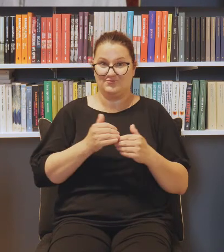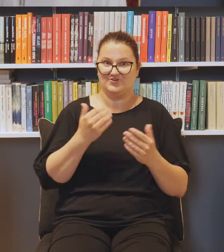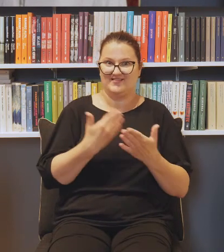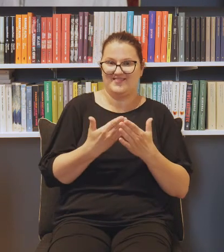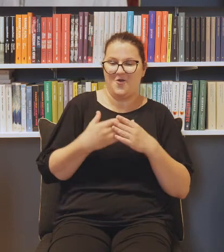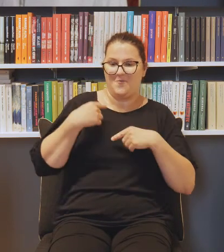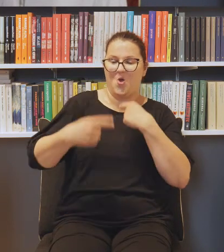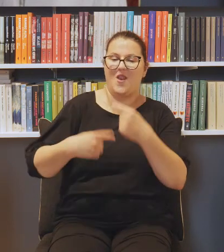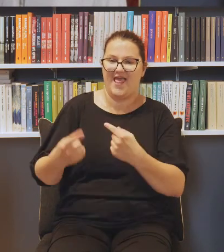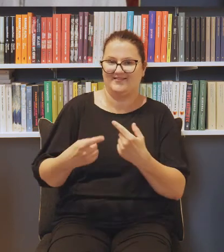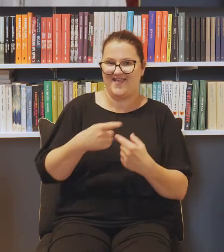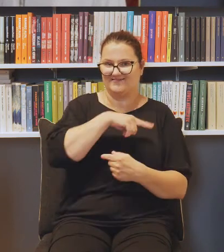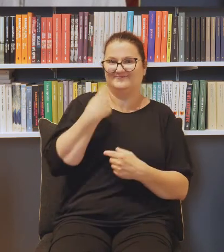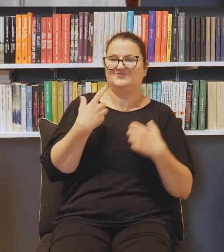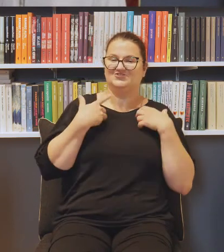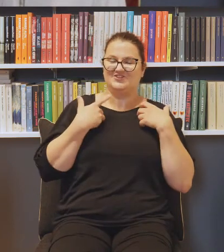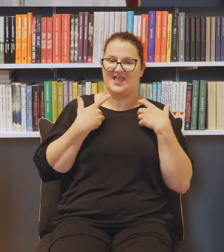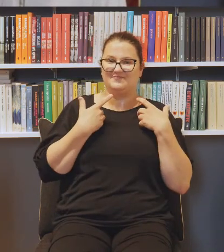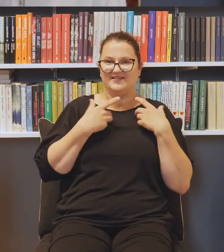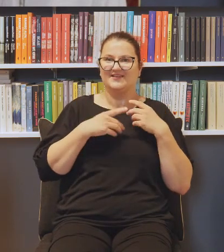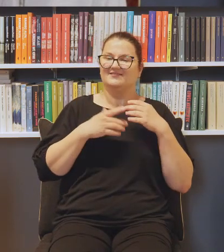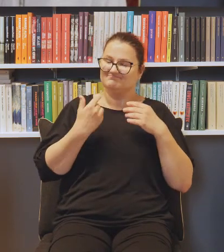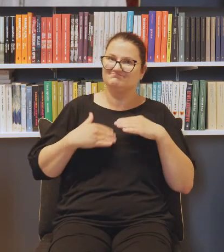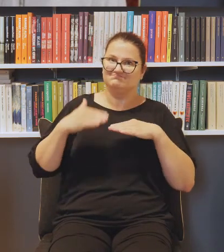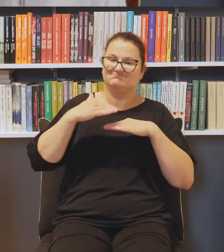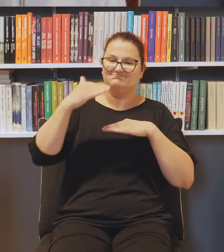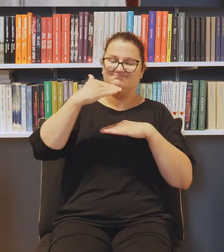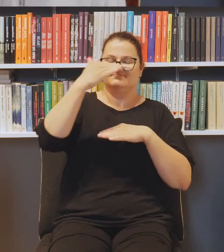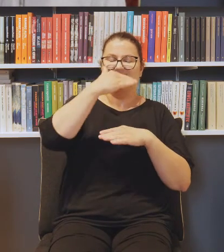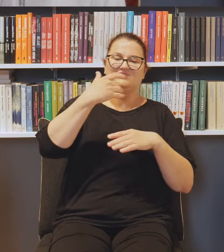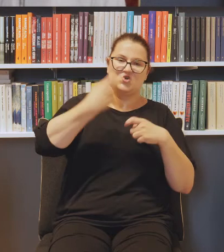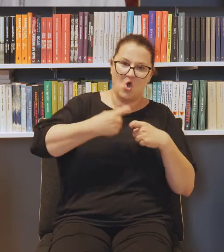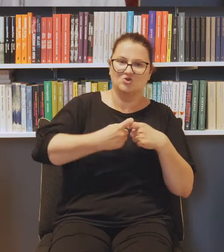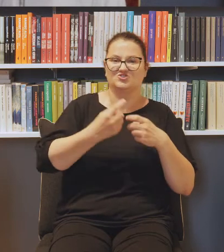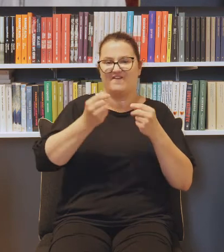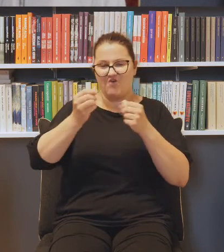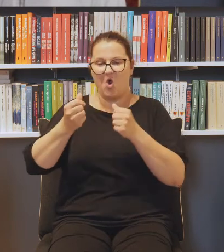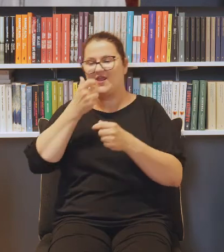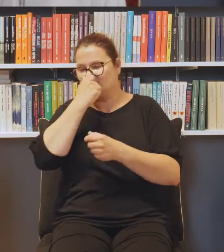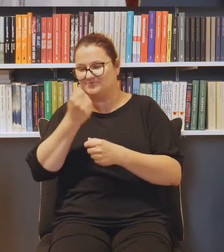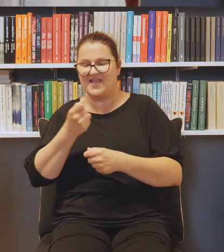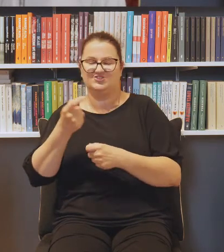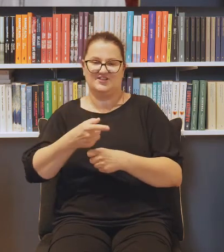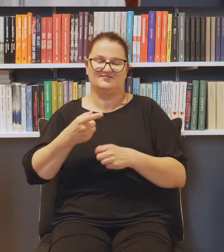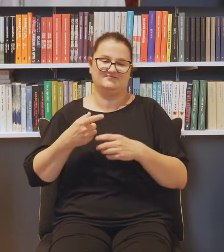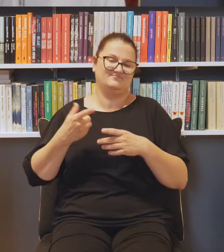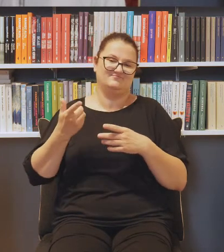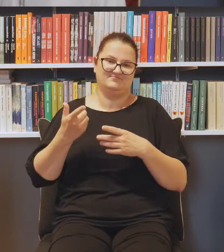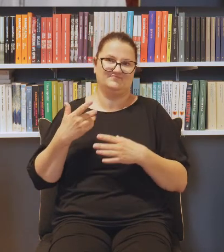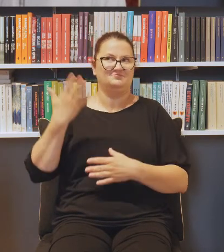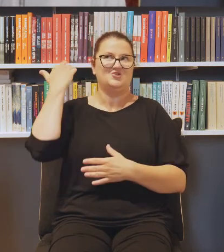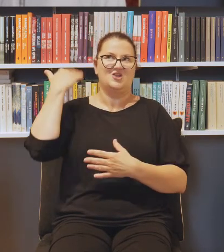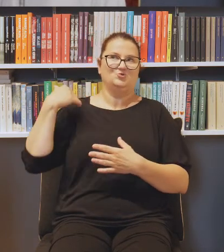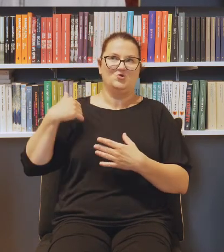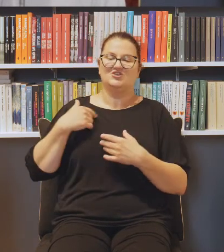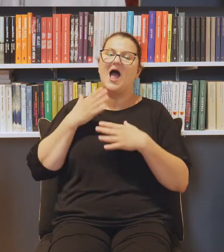naszego pokolenia, że żyjemy na takich kościach i na jakichś foliach, śmieciach i ta przeszłość nas rezonuje.